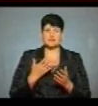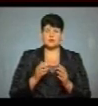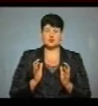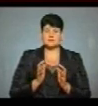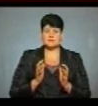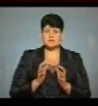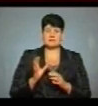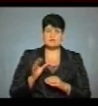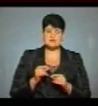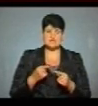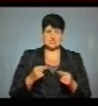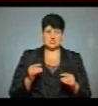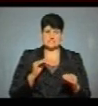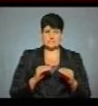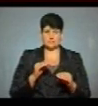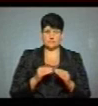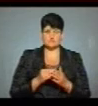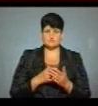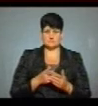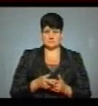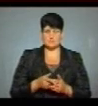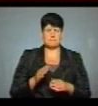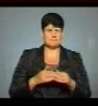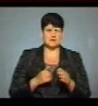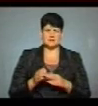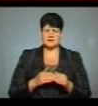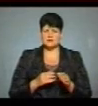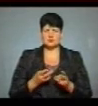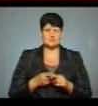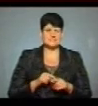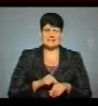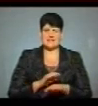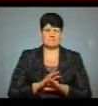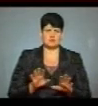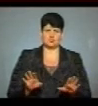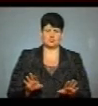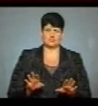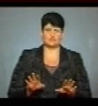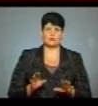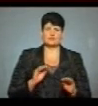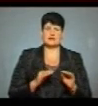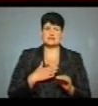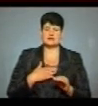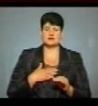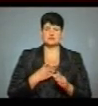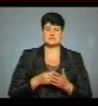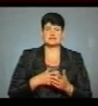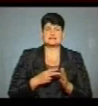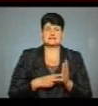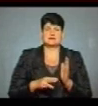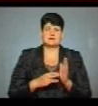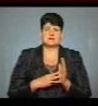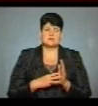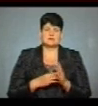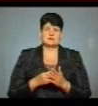зберегти всі інші складові тарифи в тій самій сумі. Тобто практично це не відчутно, тому що в складі нашого тарифу 78%